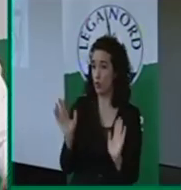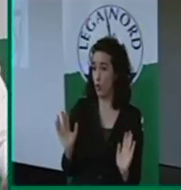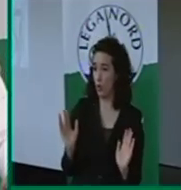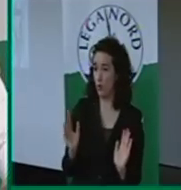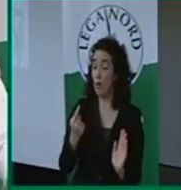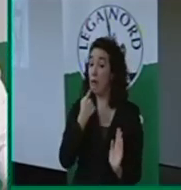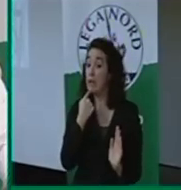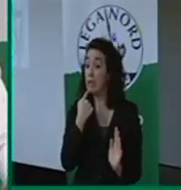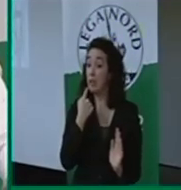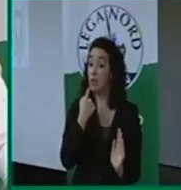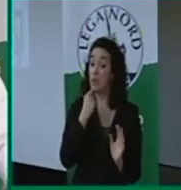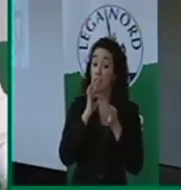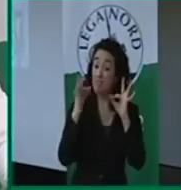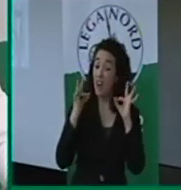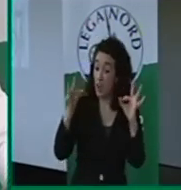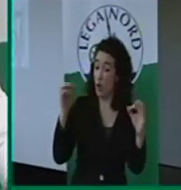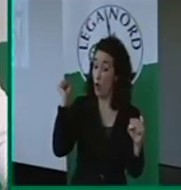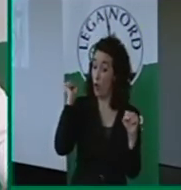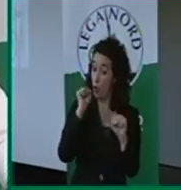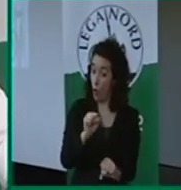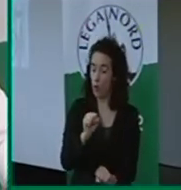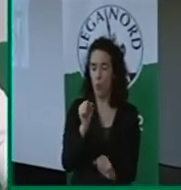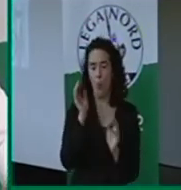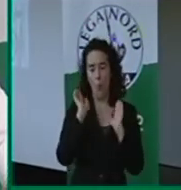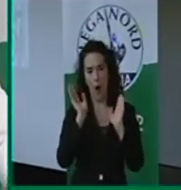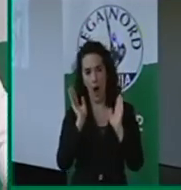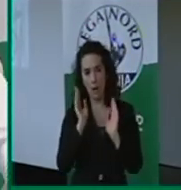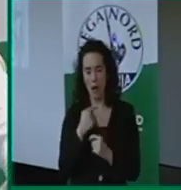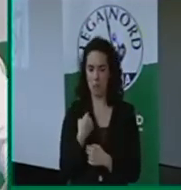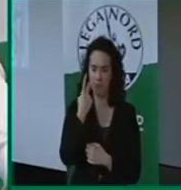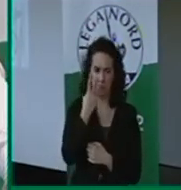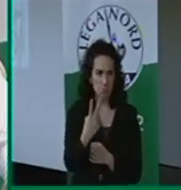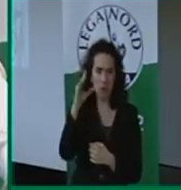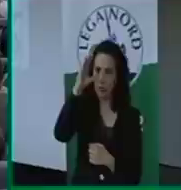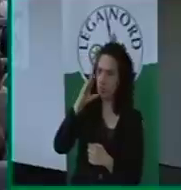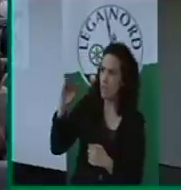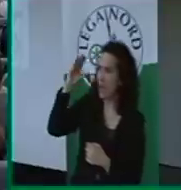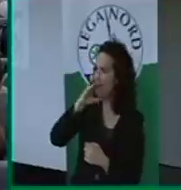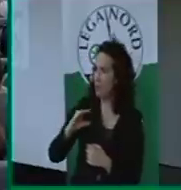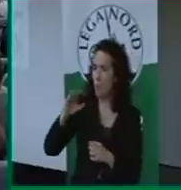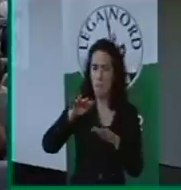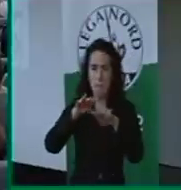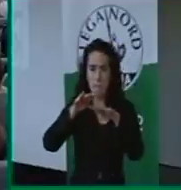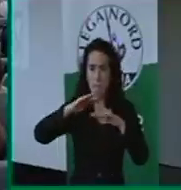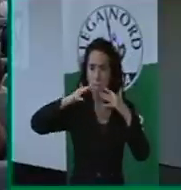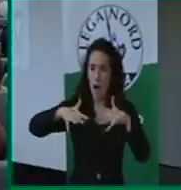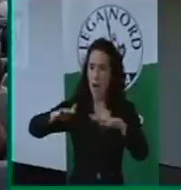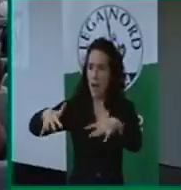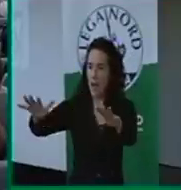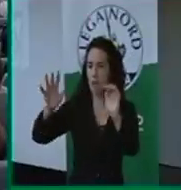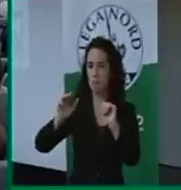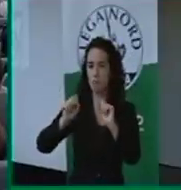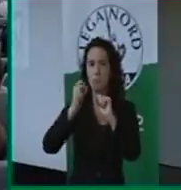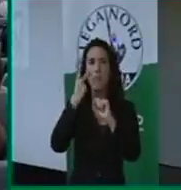osa dire il contrario a occhio guardando le mare guardando intorno il sole è